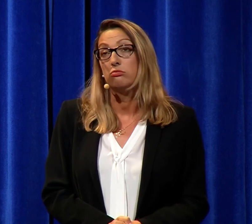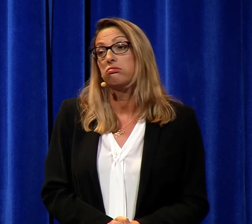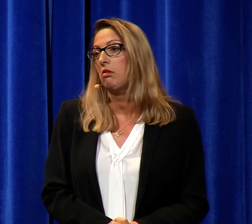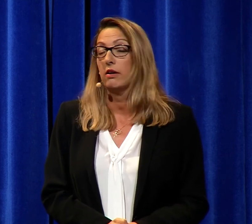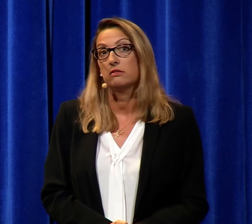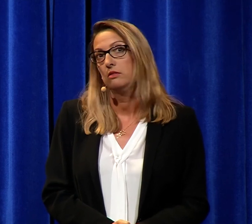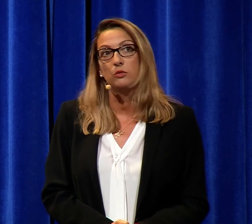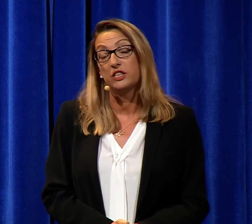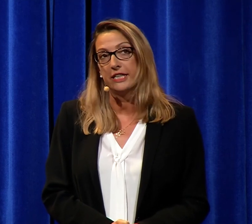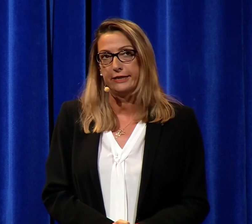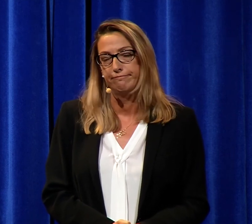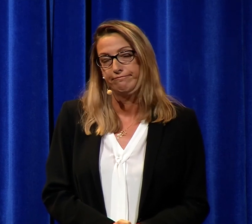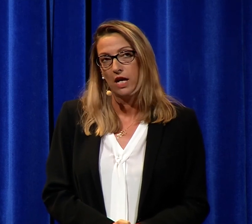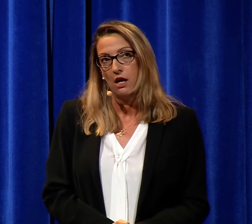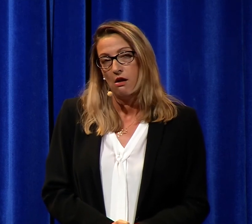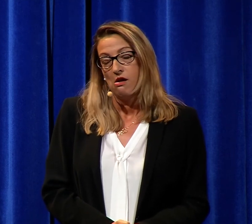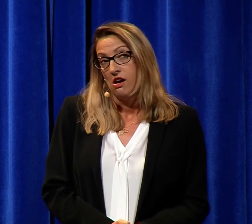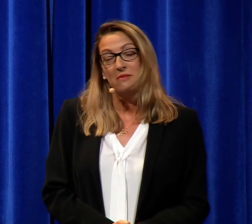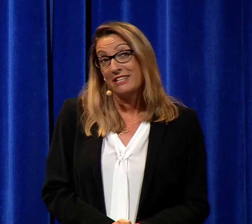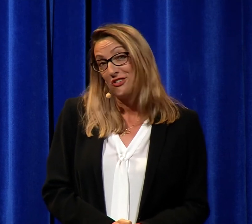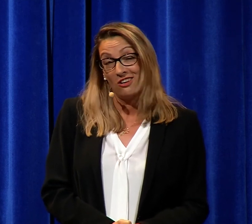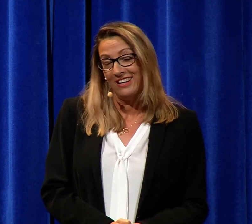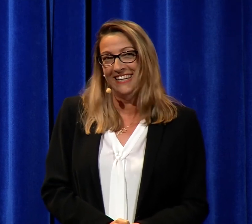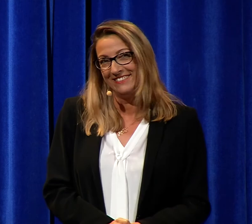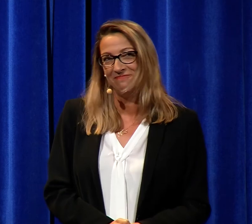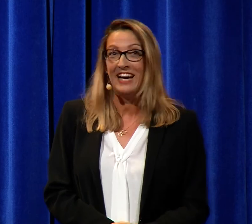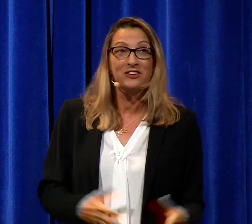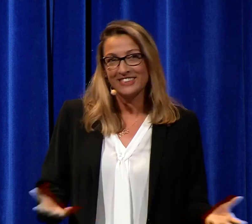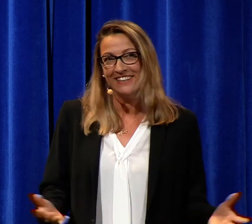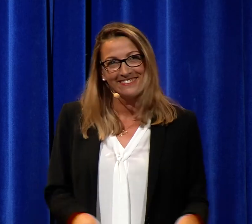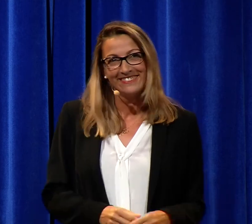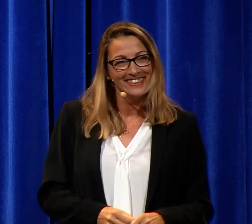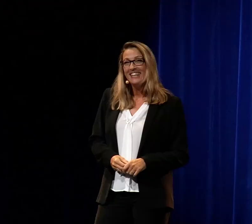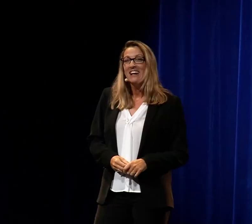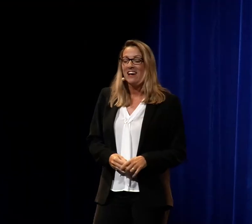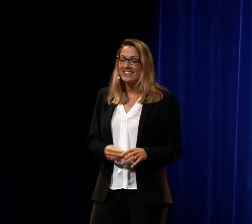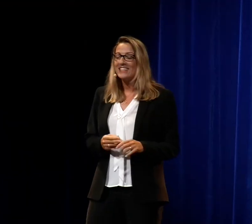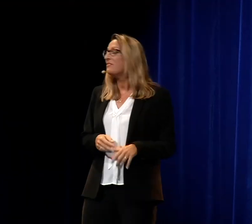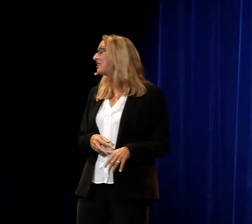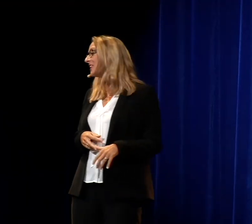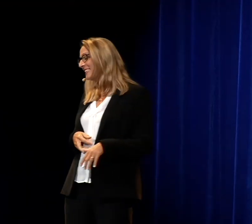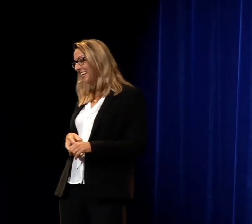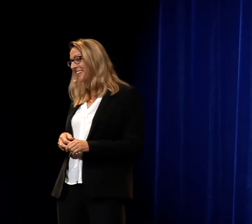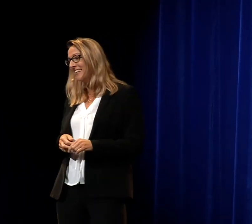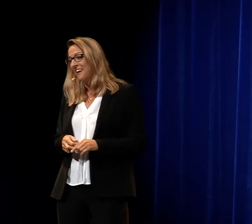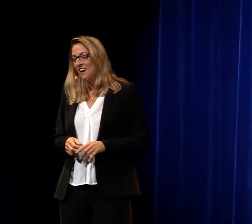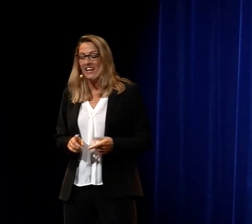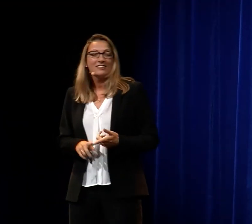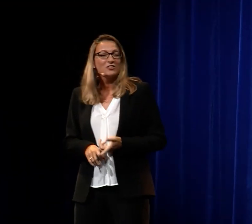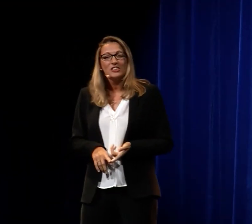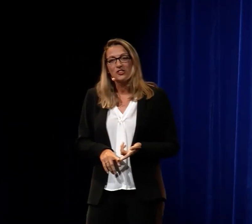était, comment le décrire, un manager à l'ancienne, extrêmement